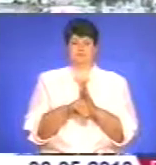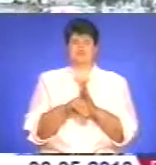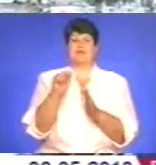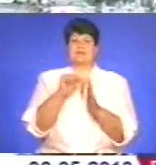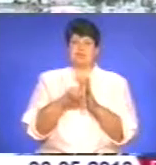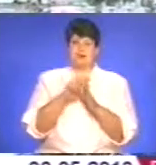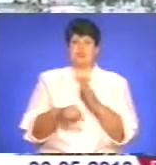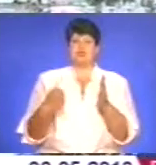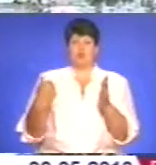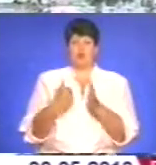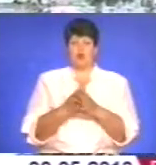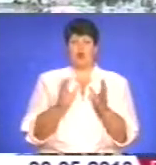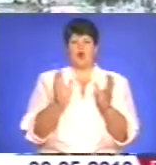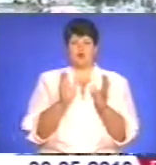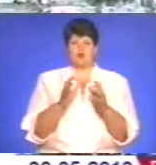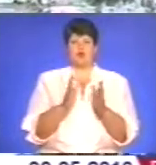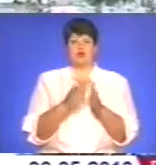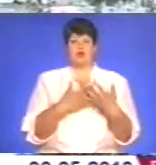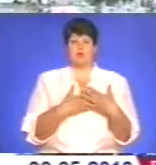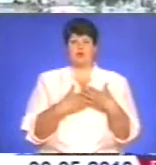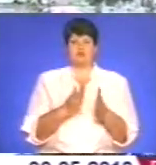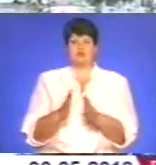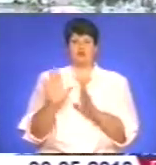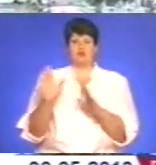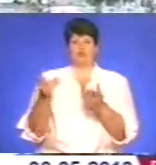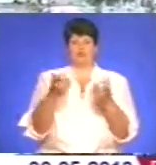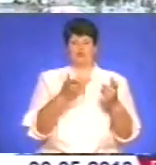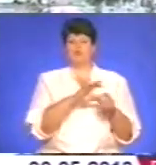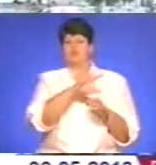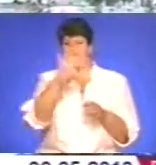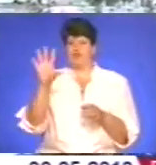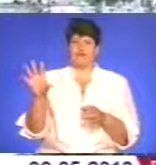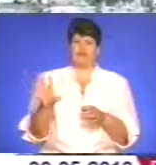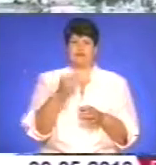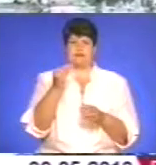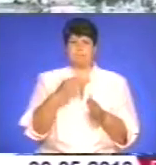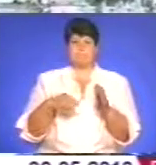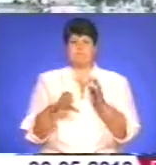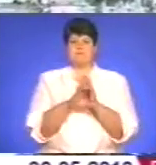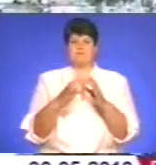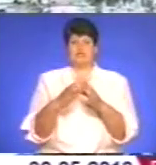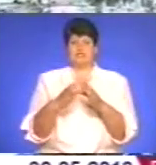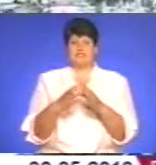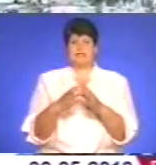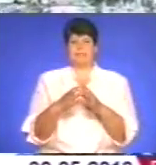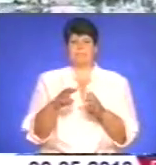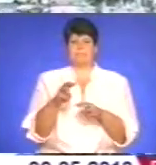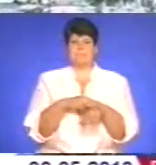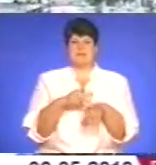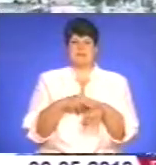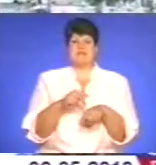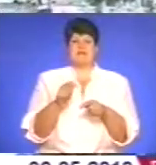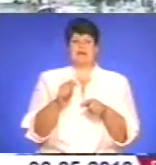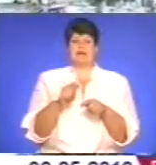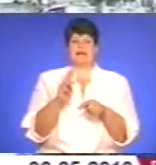До охорони громадського порядку буде залучено практично всі підрозділи міліції. Це і кримінальна